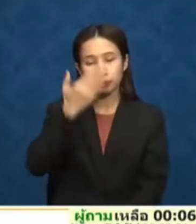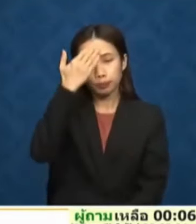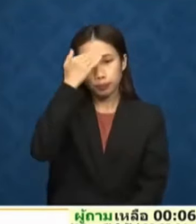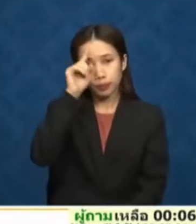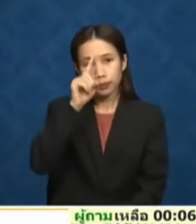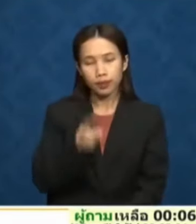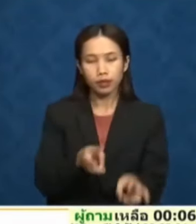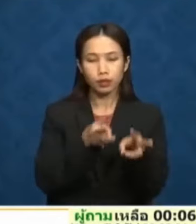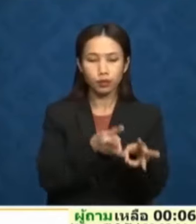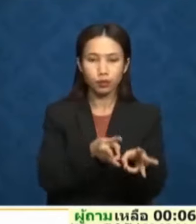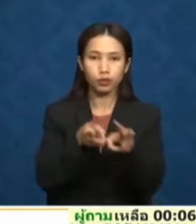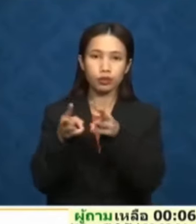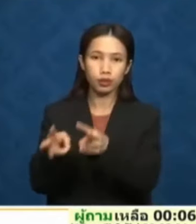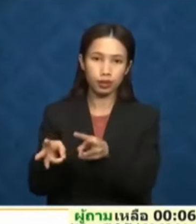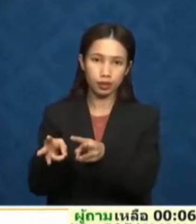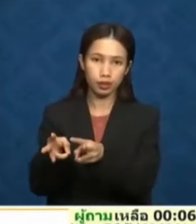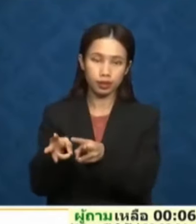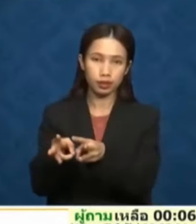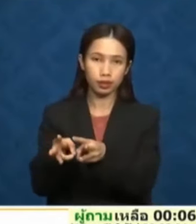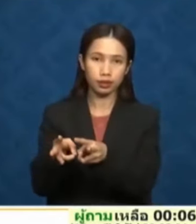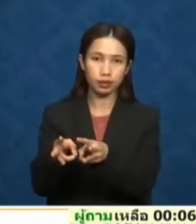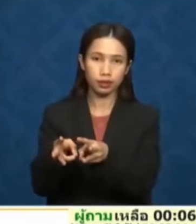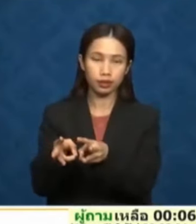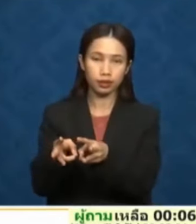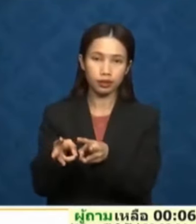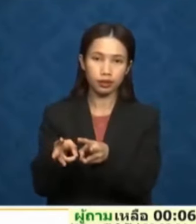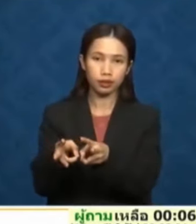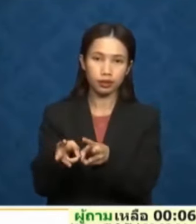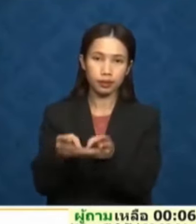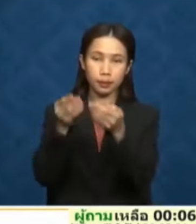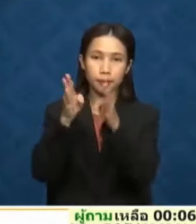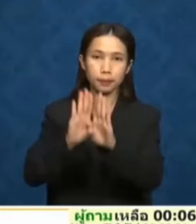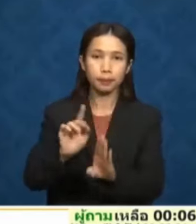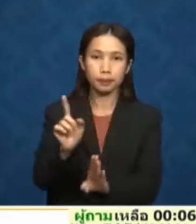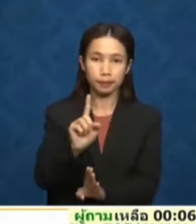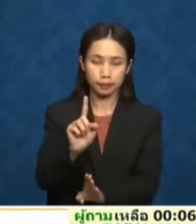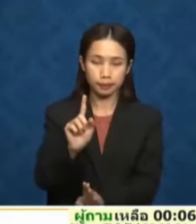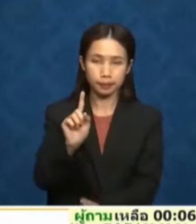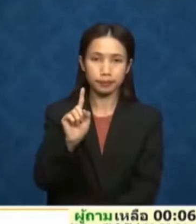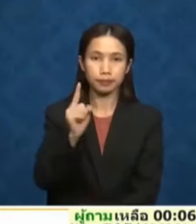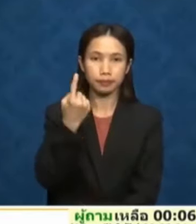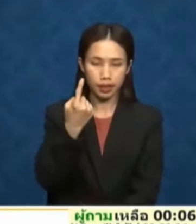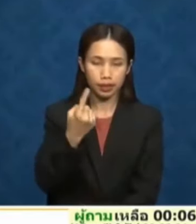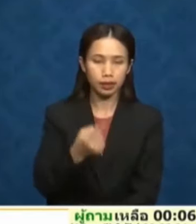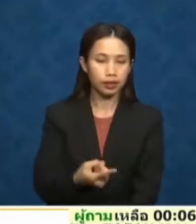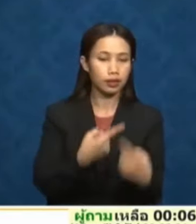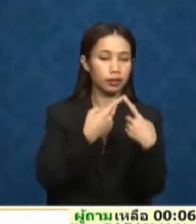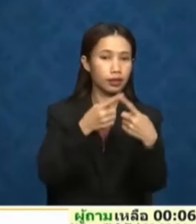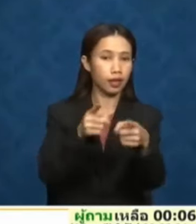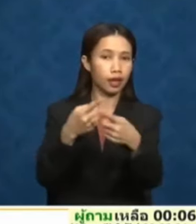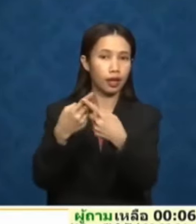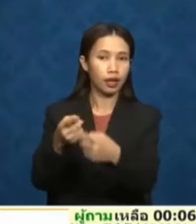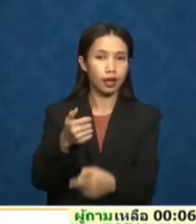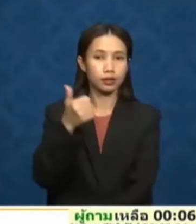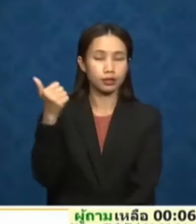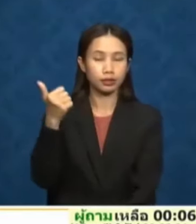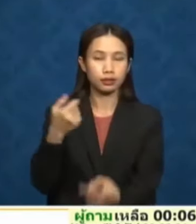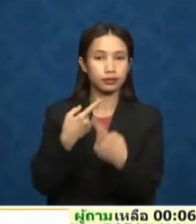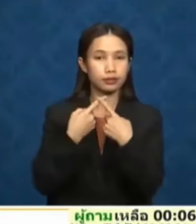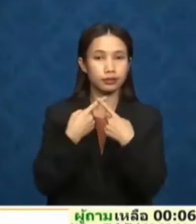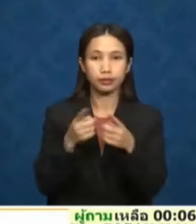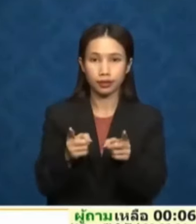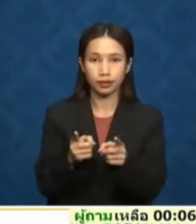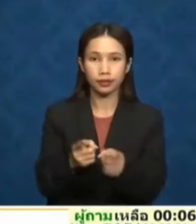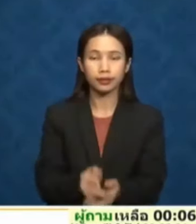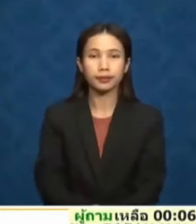การมาใช้แบบใหม่ที่แตกต่างจากภาพทั่วไปนะครับ